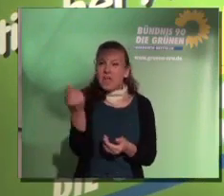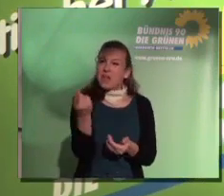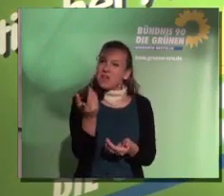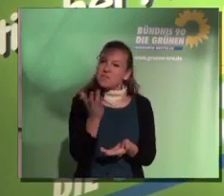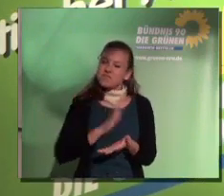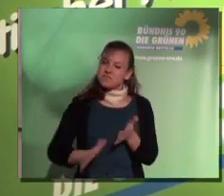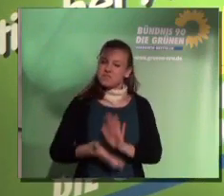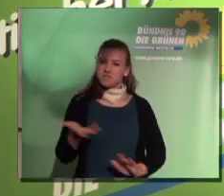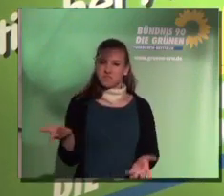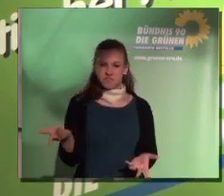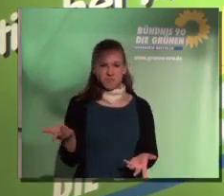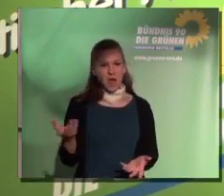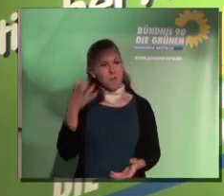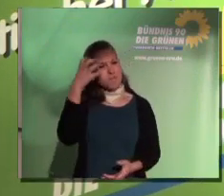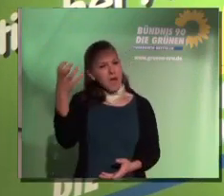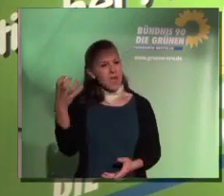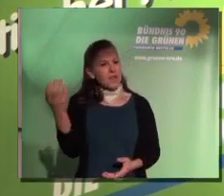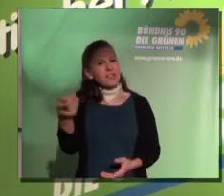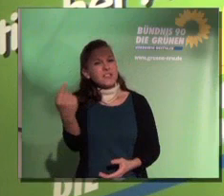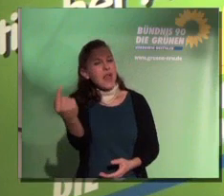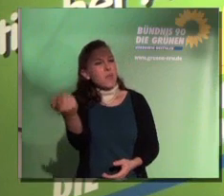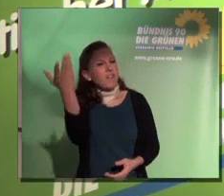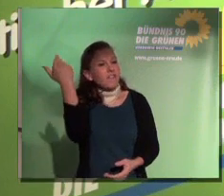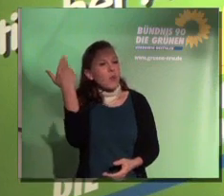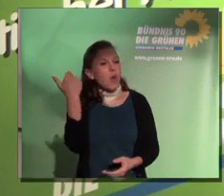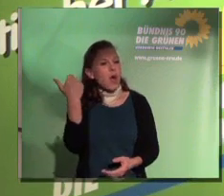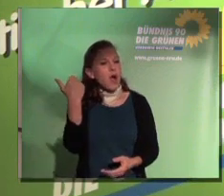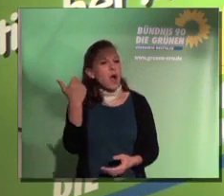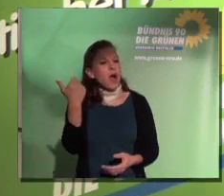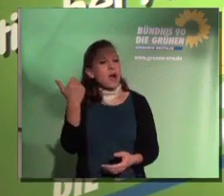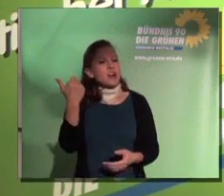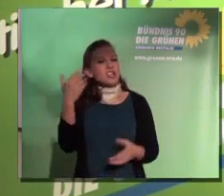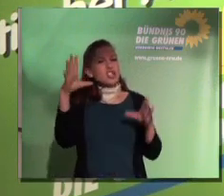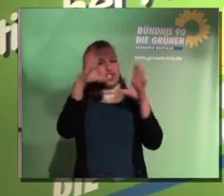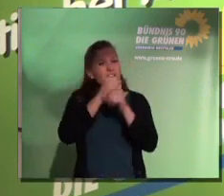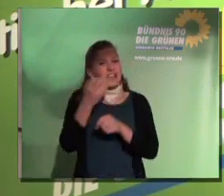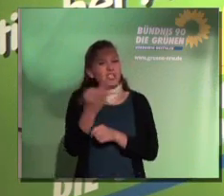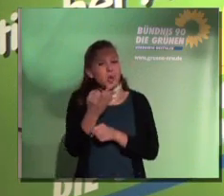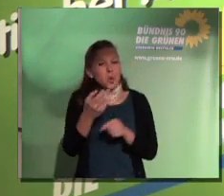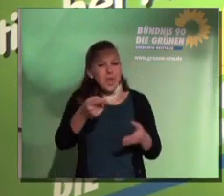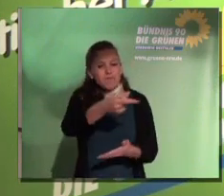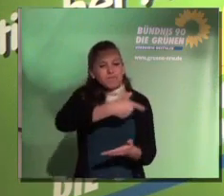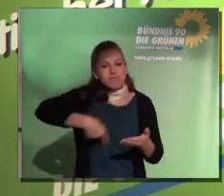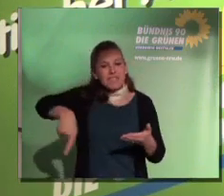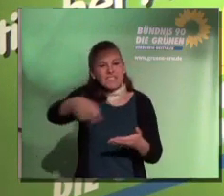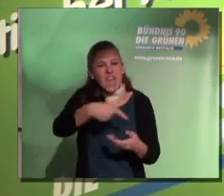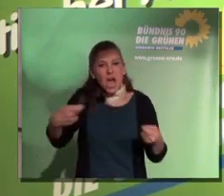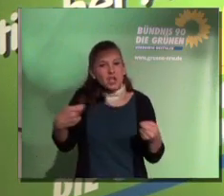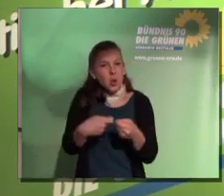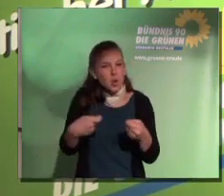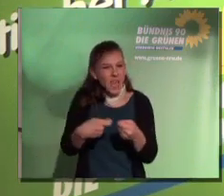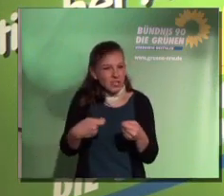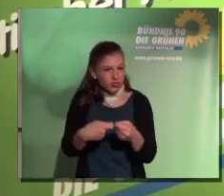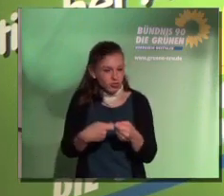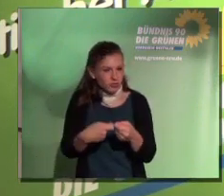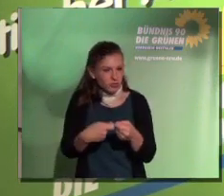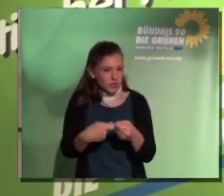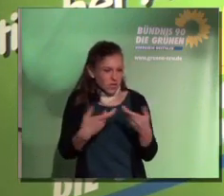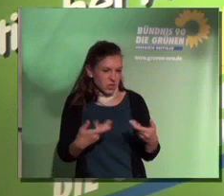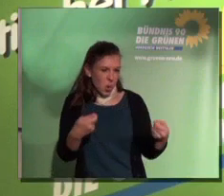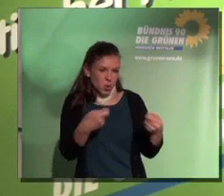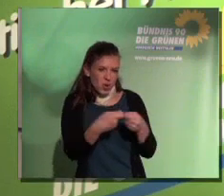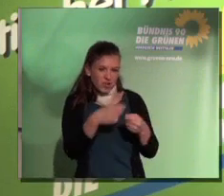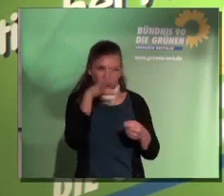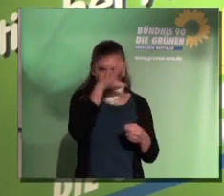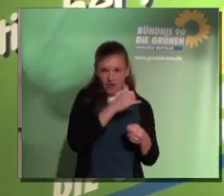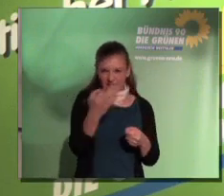Altmaier, der war ja mal Mitglied der schwarz-grünen Pizza-Connection, ne? Und als die Connection zwischen